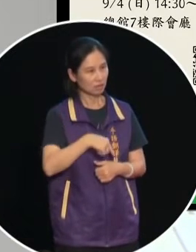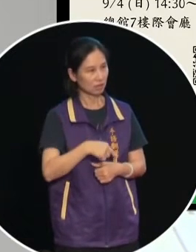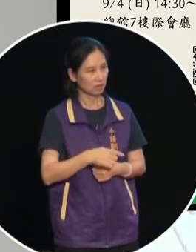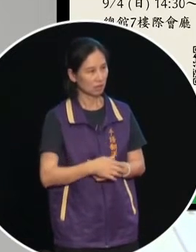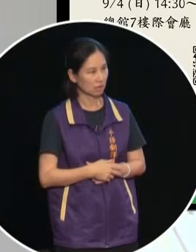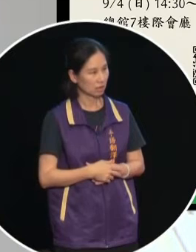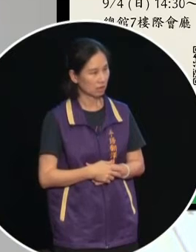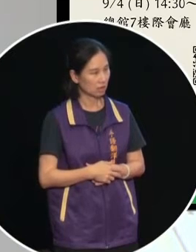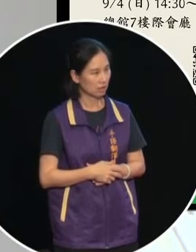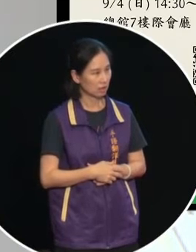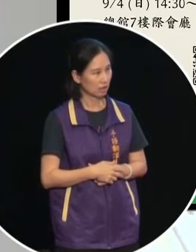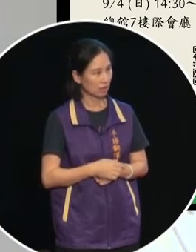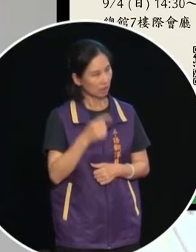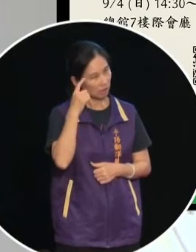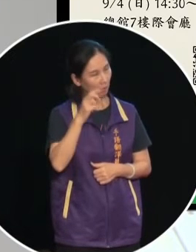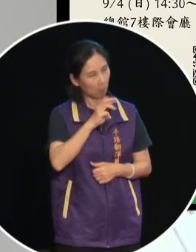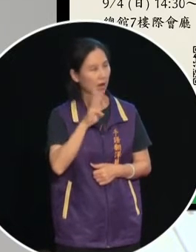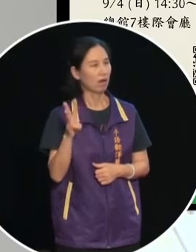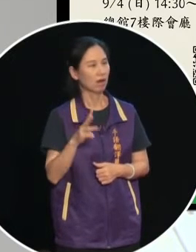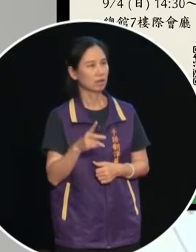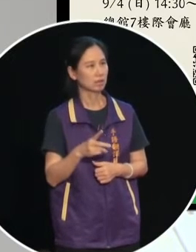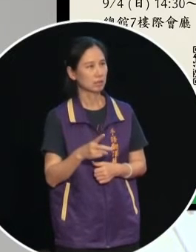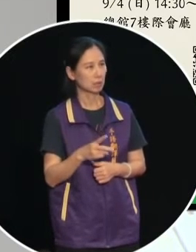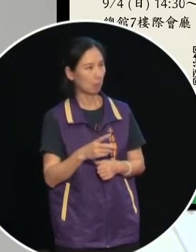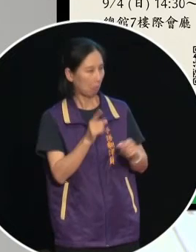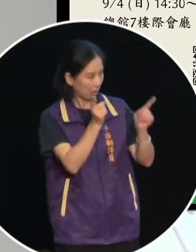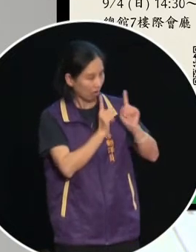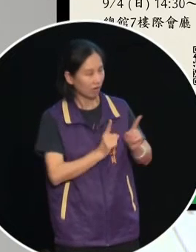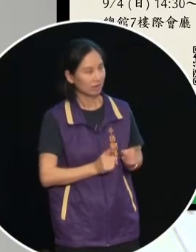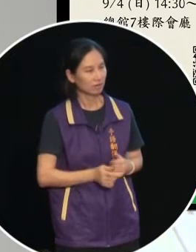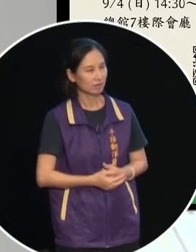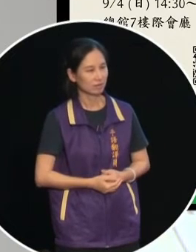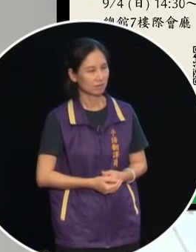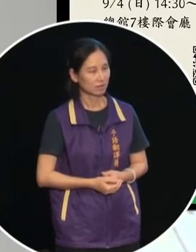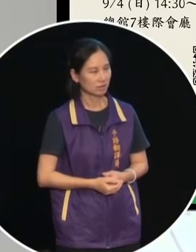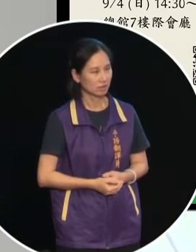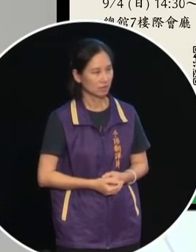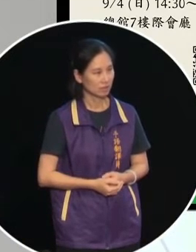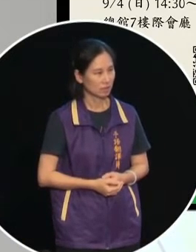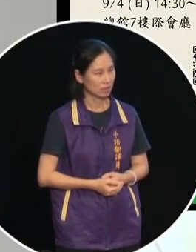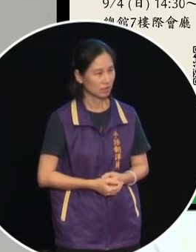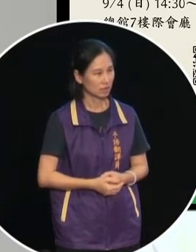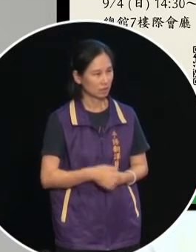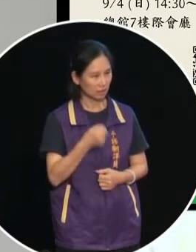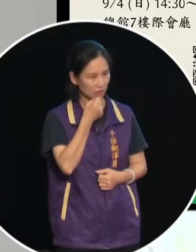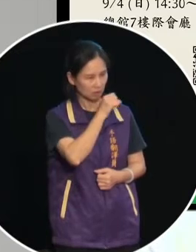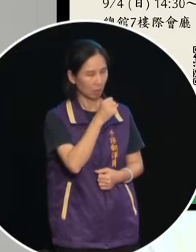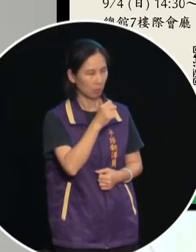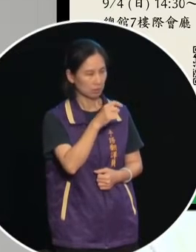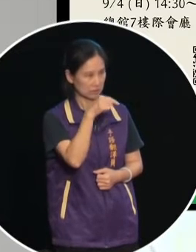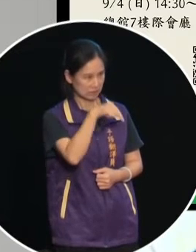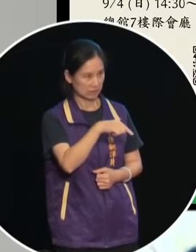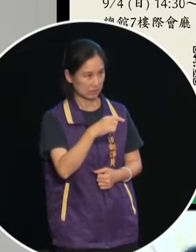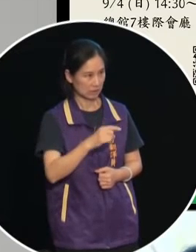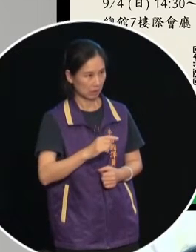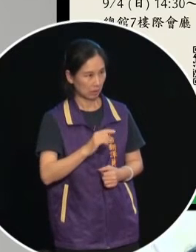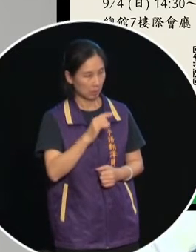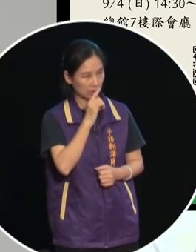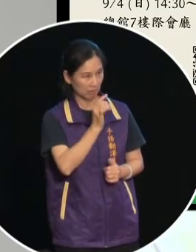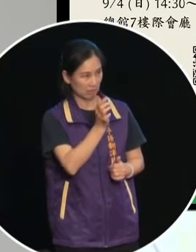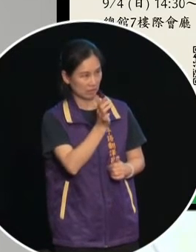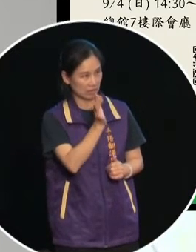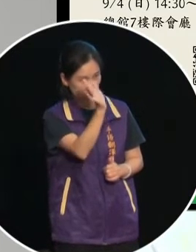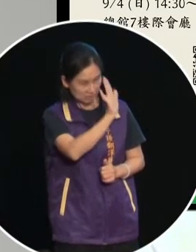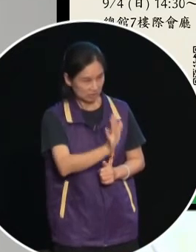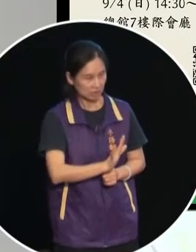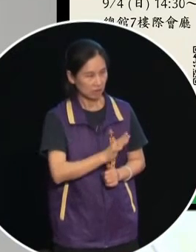的，来了3天就感动变成他是台湾的粉丝。所以是我觉得还是台湾这种好客的态度